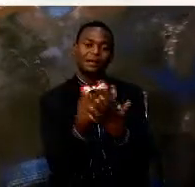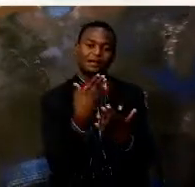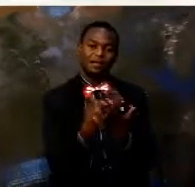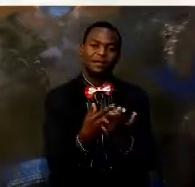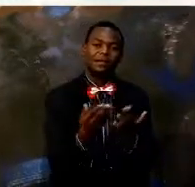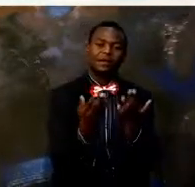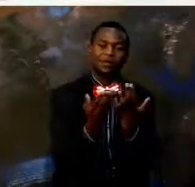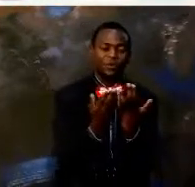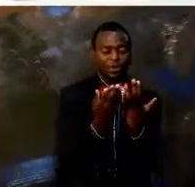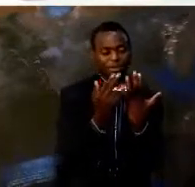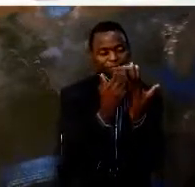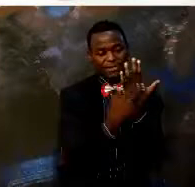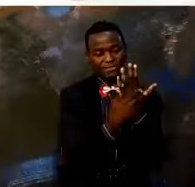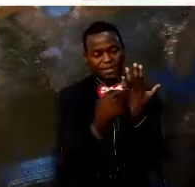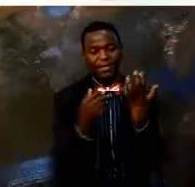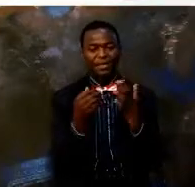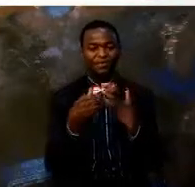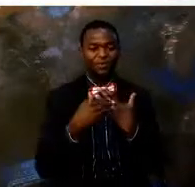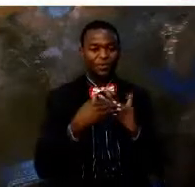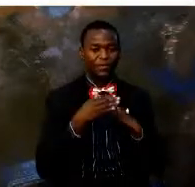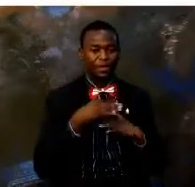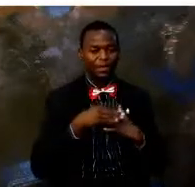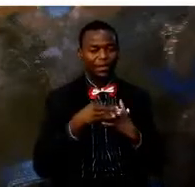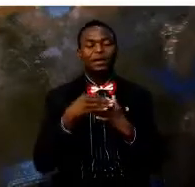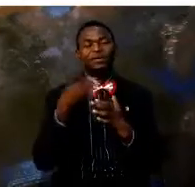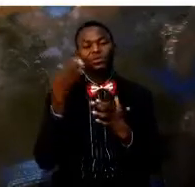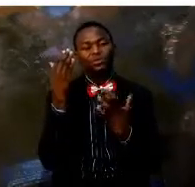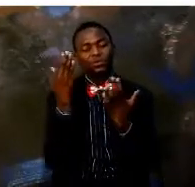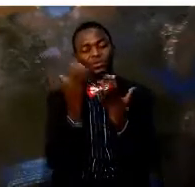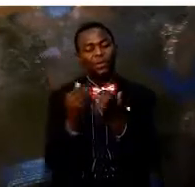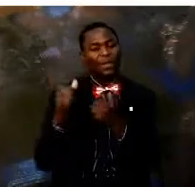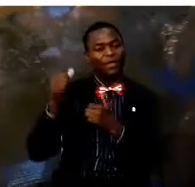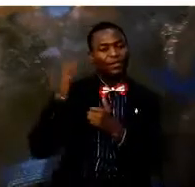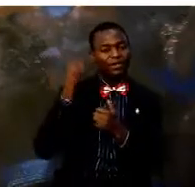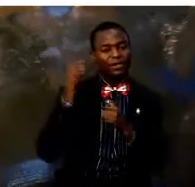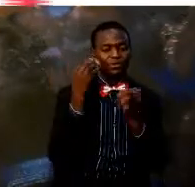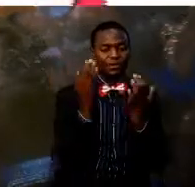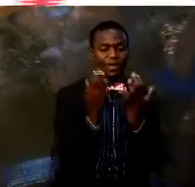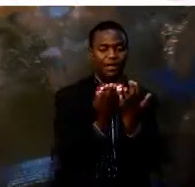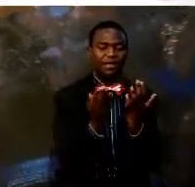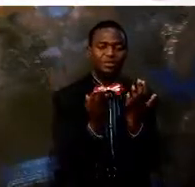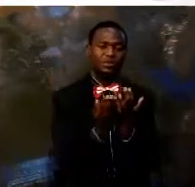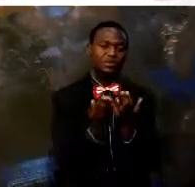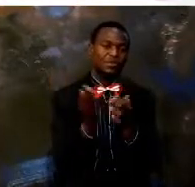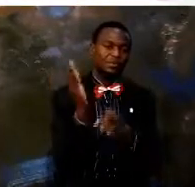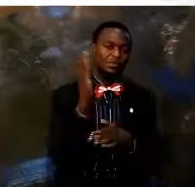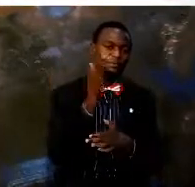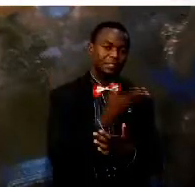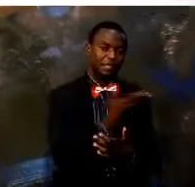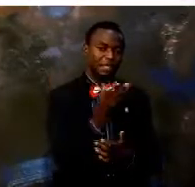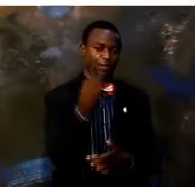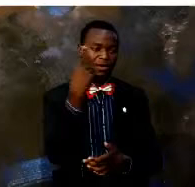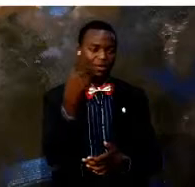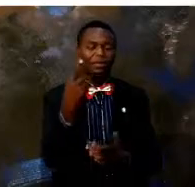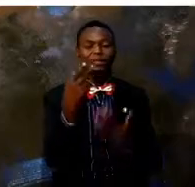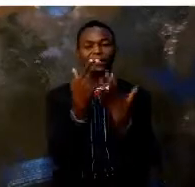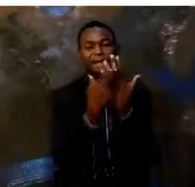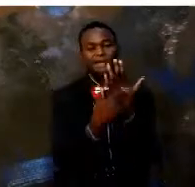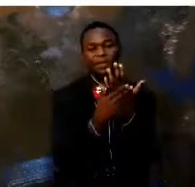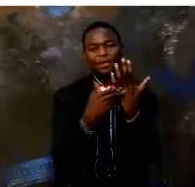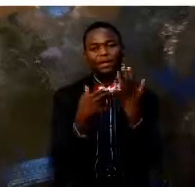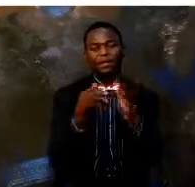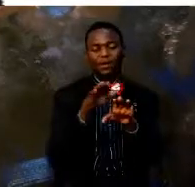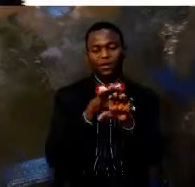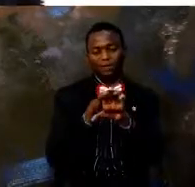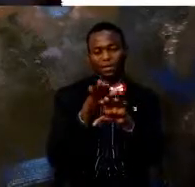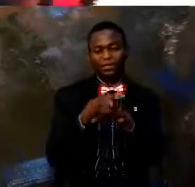uone Biblia inavyokupeleka. Tulisoma juzi ile ya kwamba, wakati tunaangalia ile somo la sehemu ya kwanza ambayo ilikuwa inatuelekeza